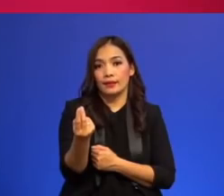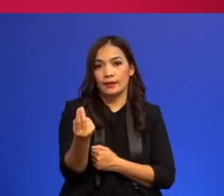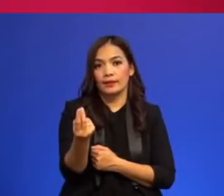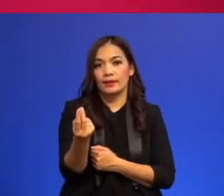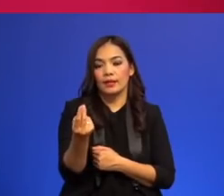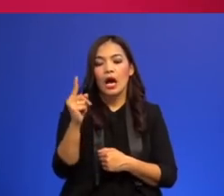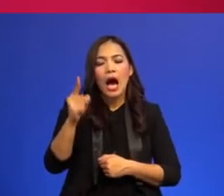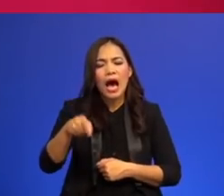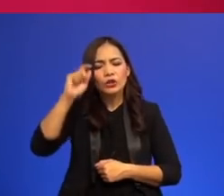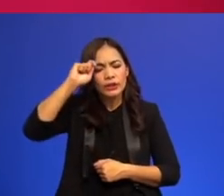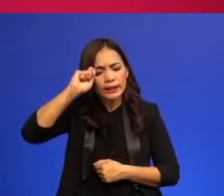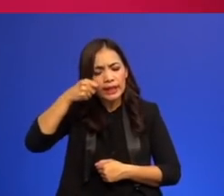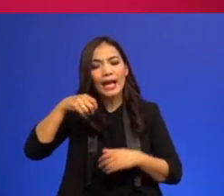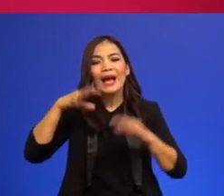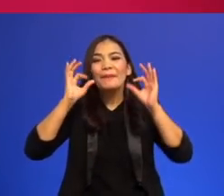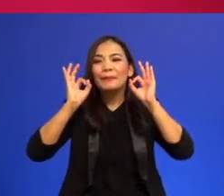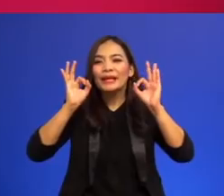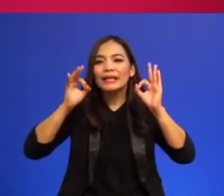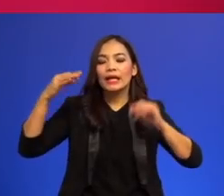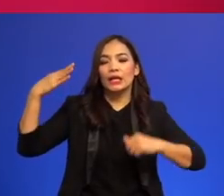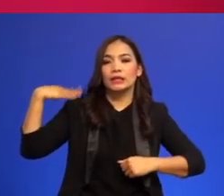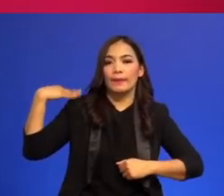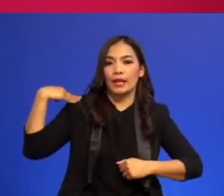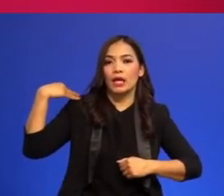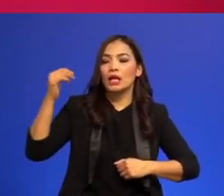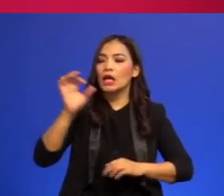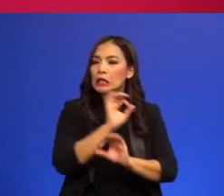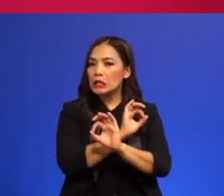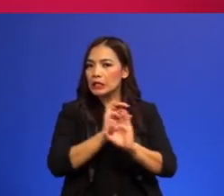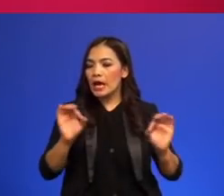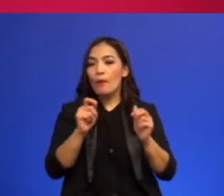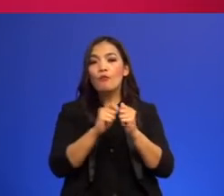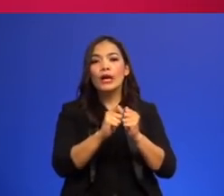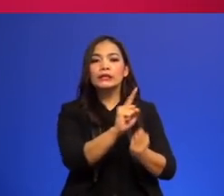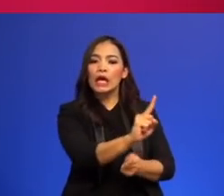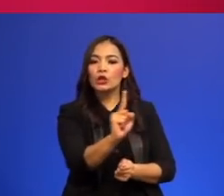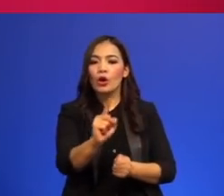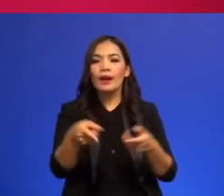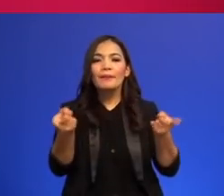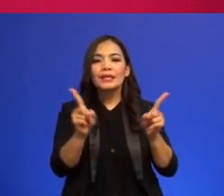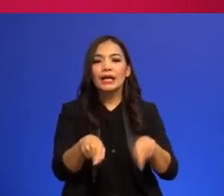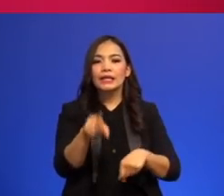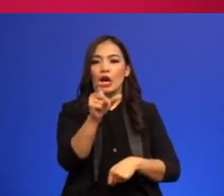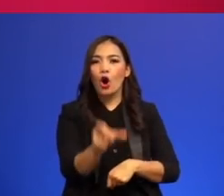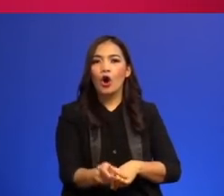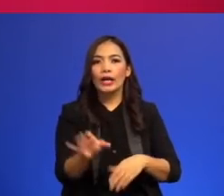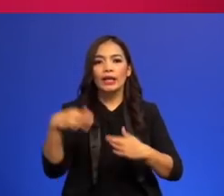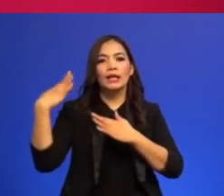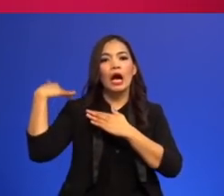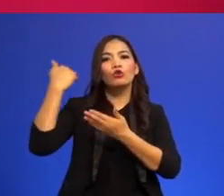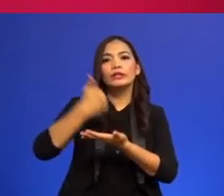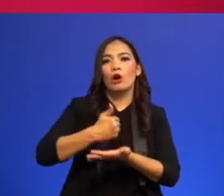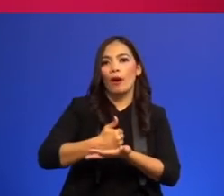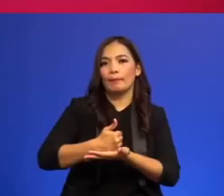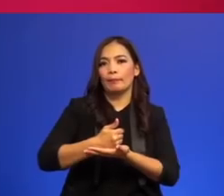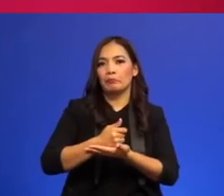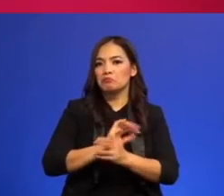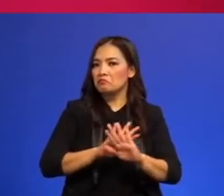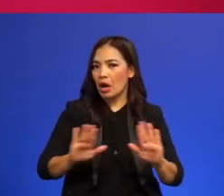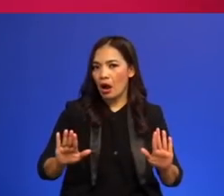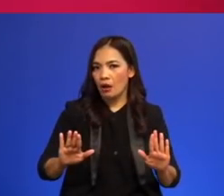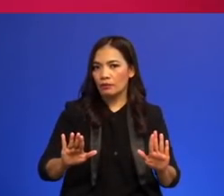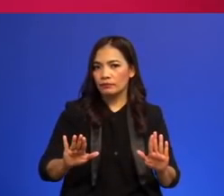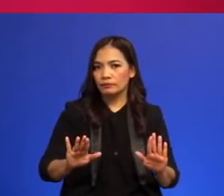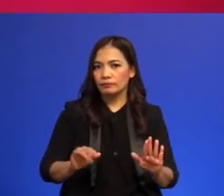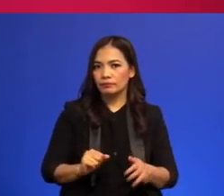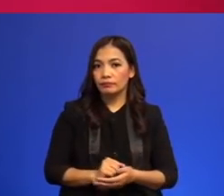Dan harus ingat bahwa pendidikan dan gelar itu tidak menjamin seseorang bisa menjadi manusia yang bisa memikul tanggung jawab loh.